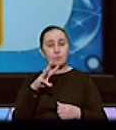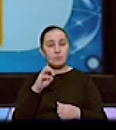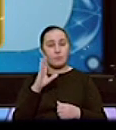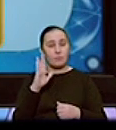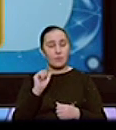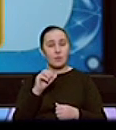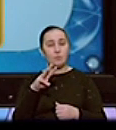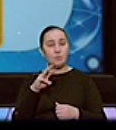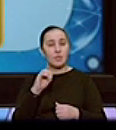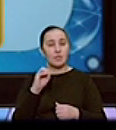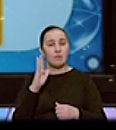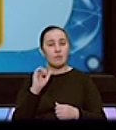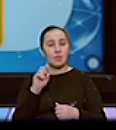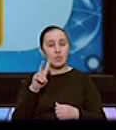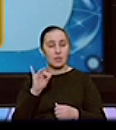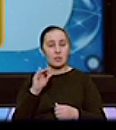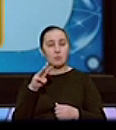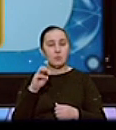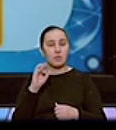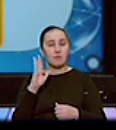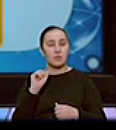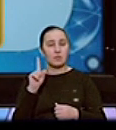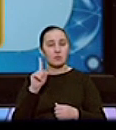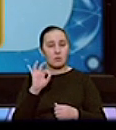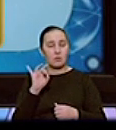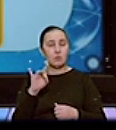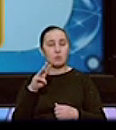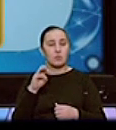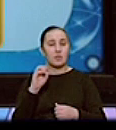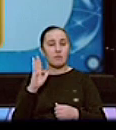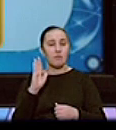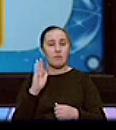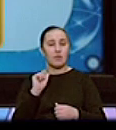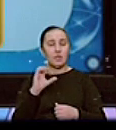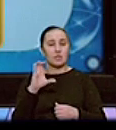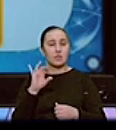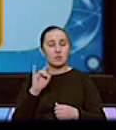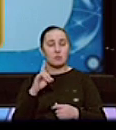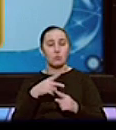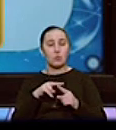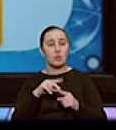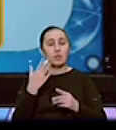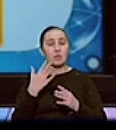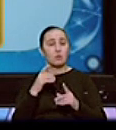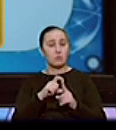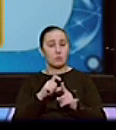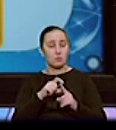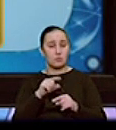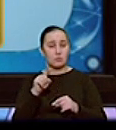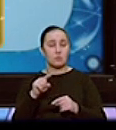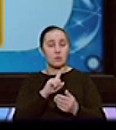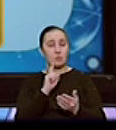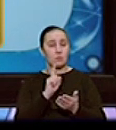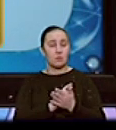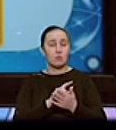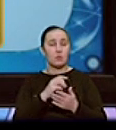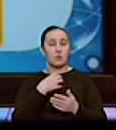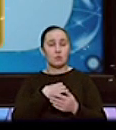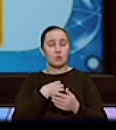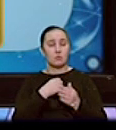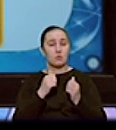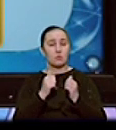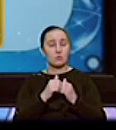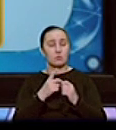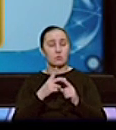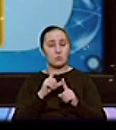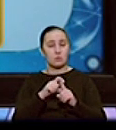Meva, mevali, mevazor, mevasiz. Bular qanday so'zlar? Albatta, asosdosh